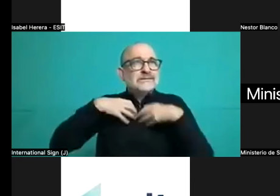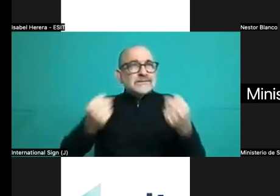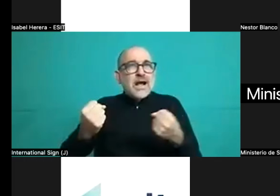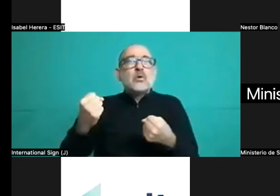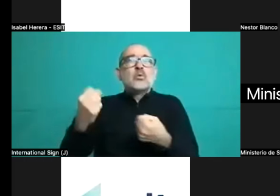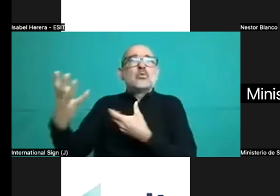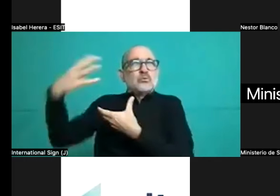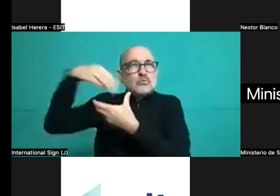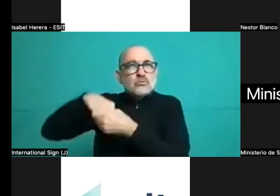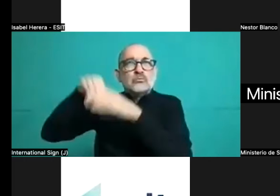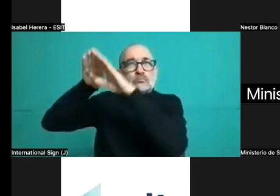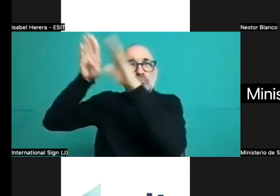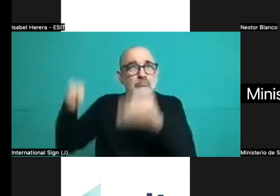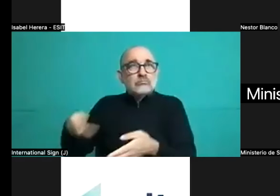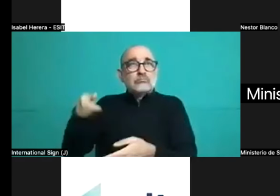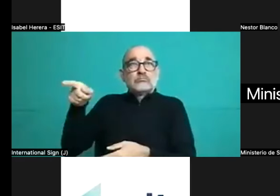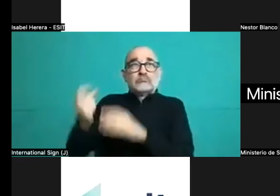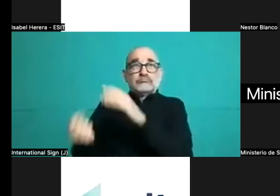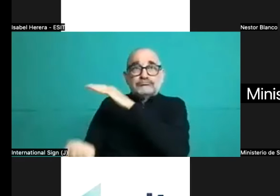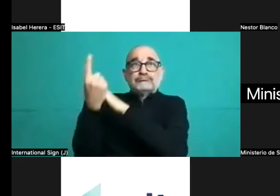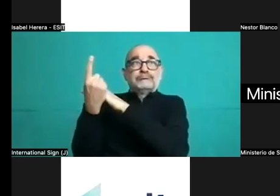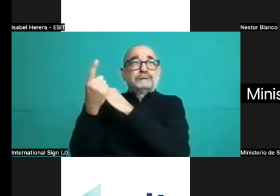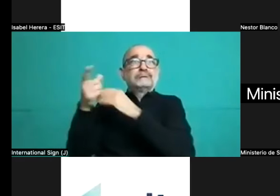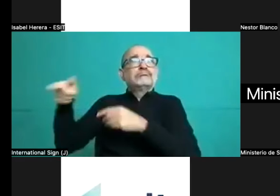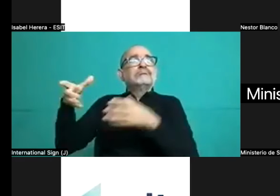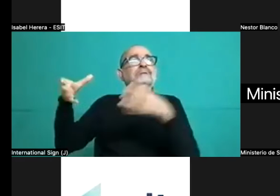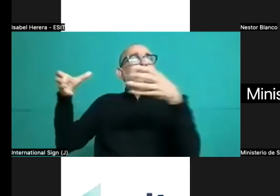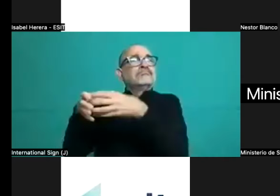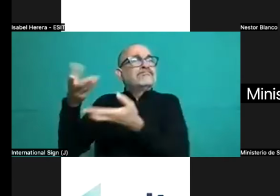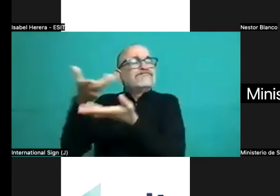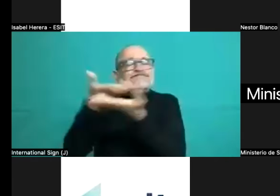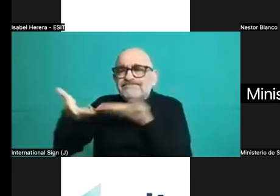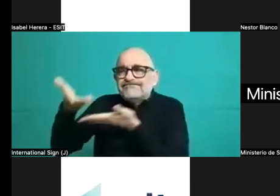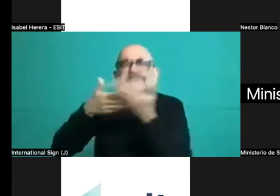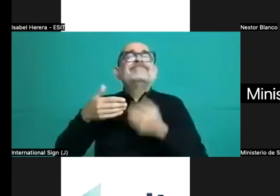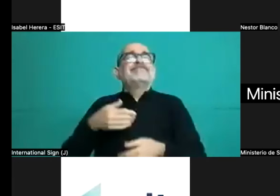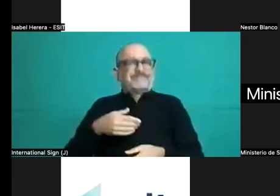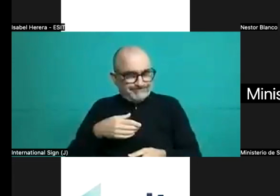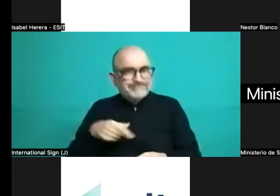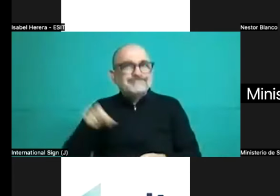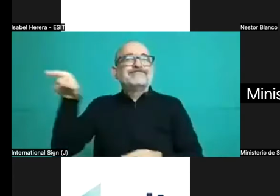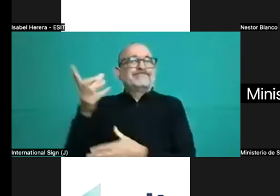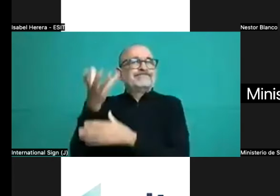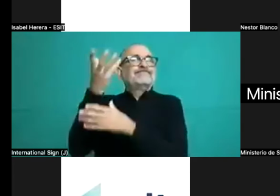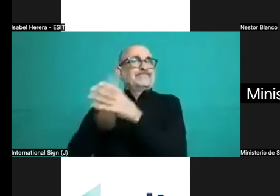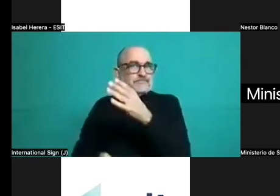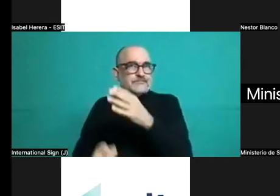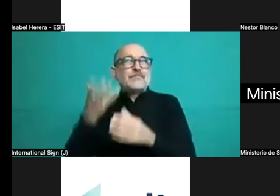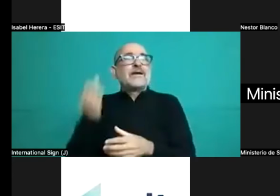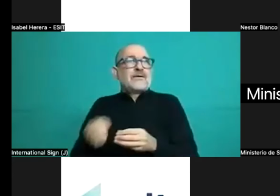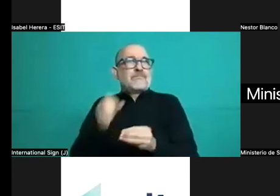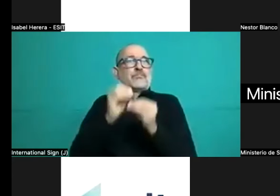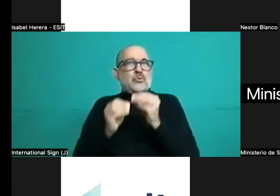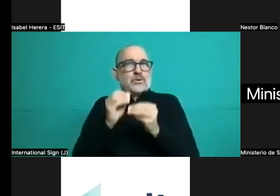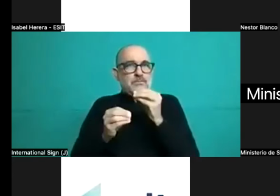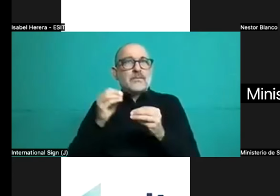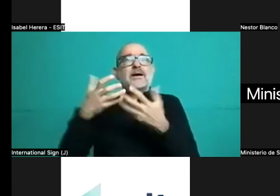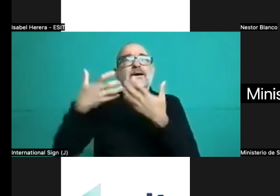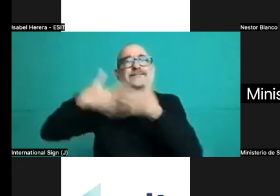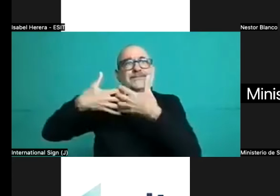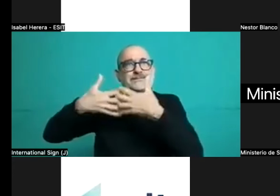systémiques, des facteurs humains aussi, bien sûr. On a eu ici les déterminants